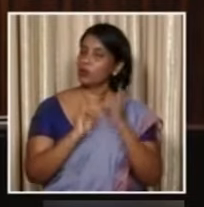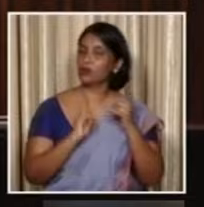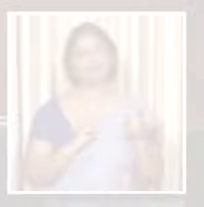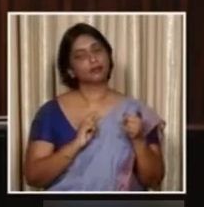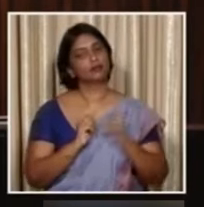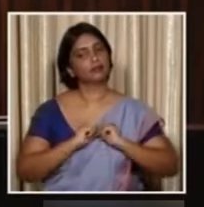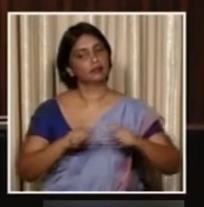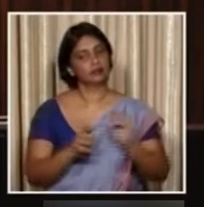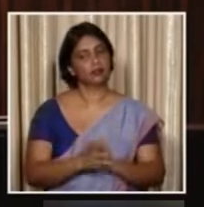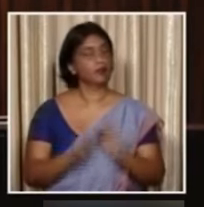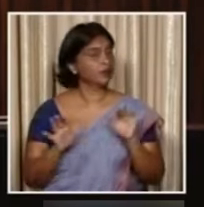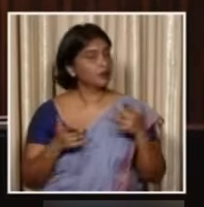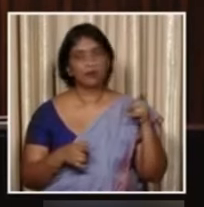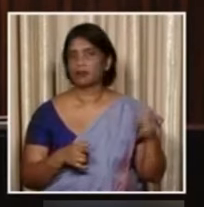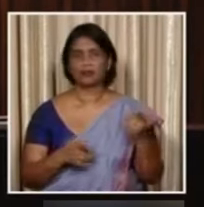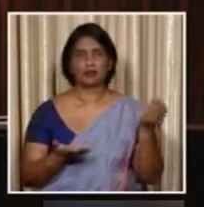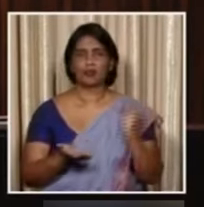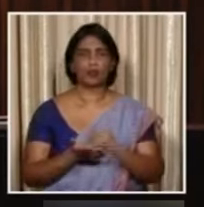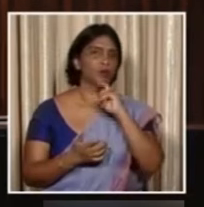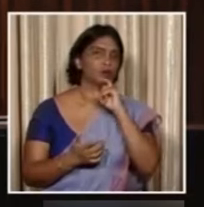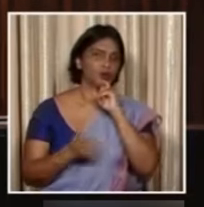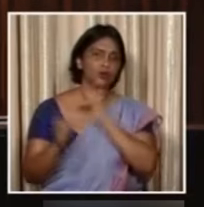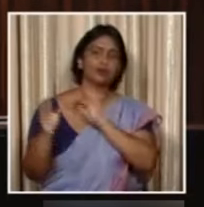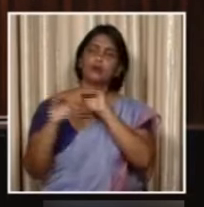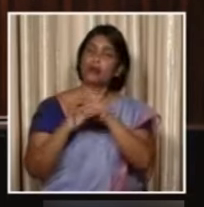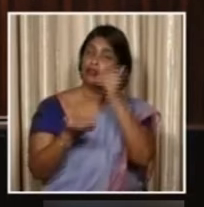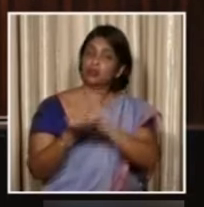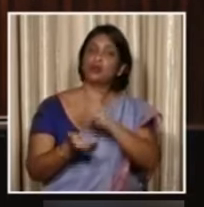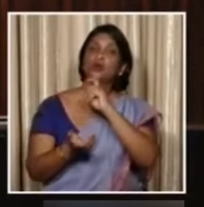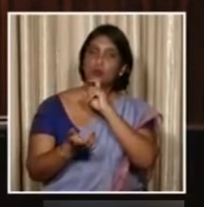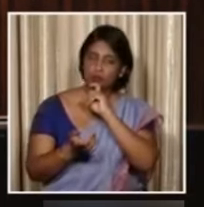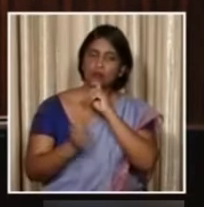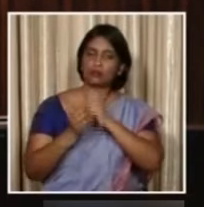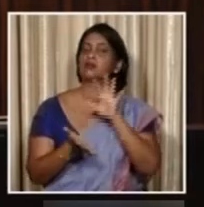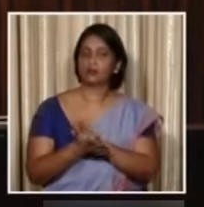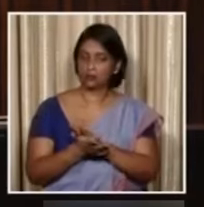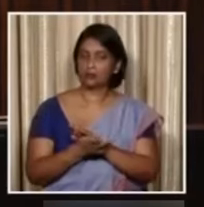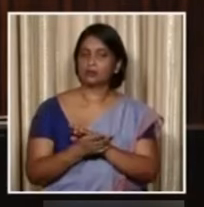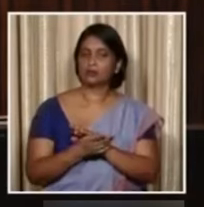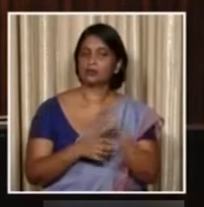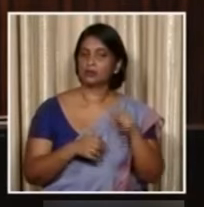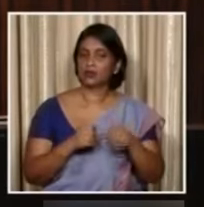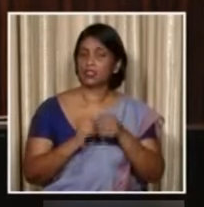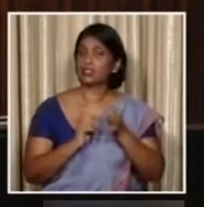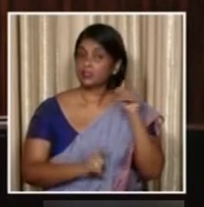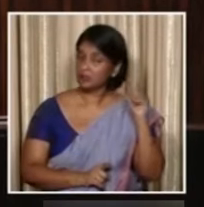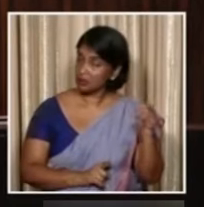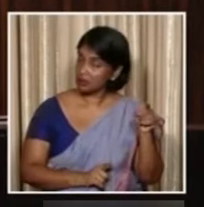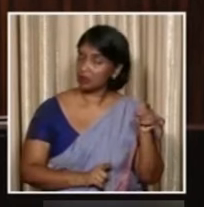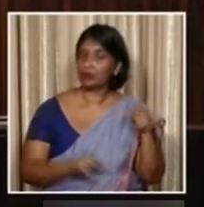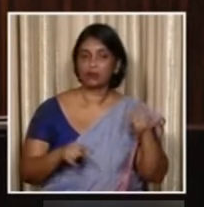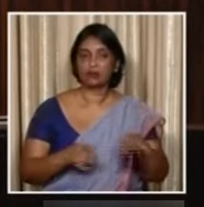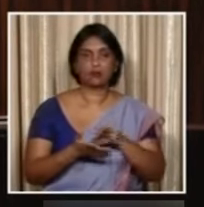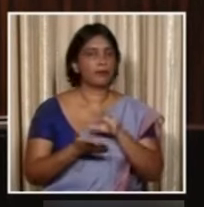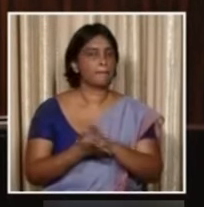ඒ කටයුත්ත කරන්න. එහෙම නැත්නම් ඒක ආයිමත් සුප්‍රීම උසාවියට ගිහිල්ලා සුප්‍රීම උසාවියේදී මේ තීන්දුව ගන්න වෙනවා. ඒ නිසා මේකේ දැන් ජනාධිපතිවරයාටවත් මේ